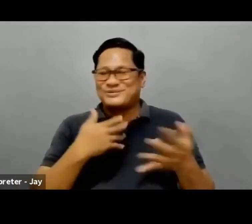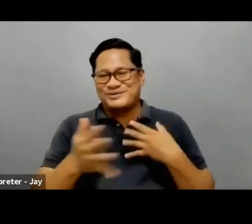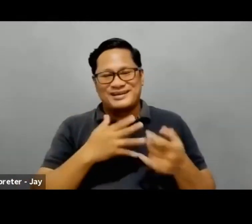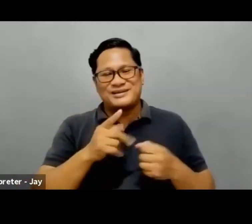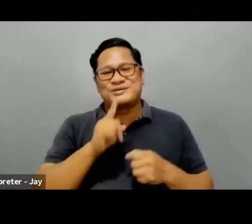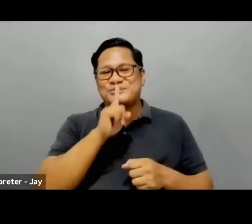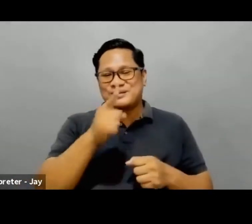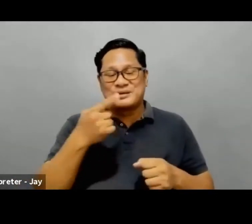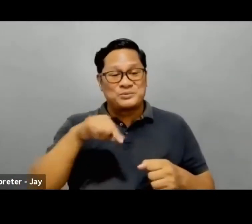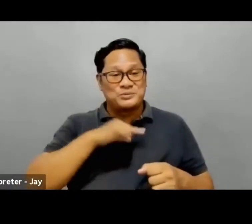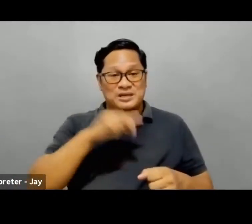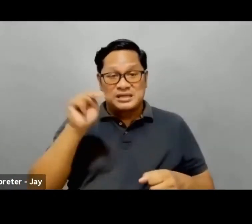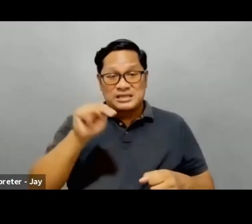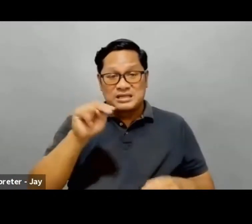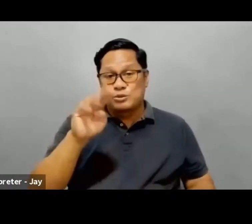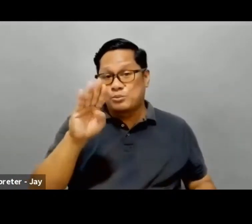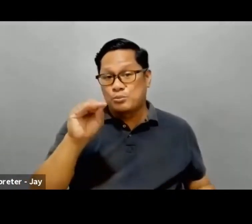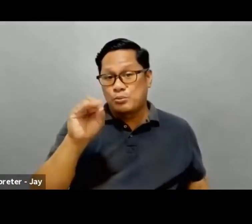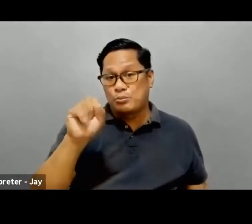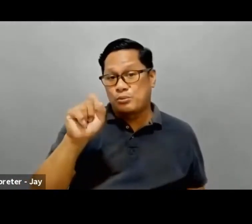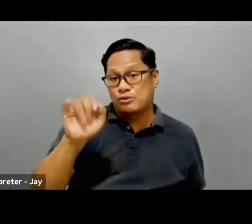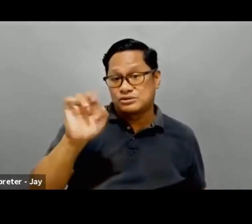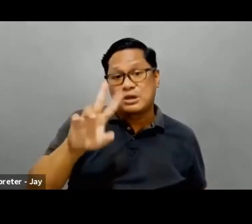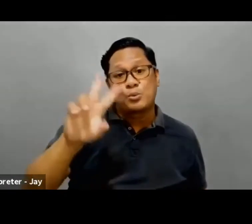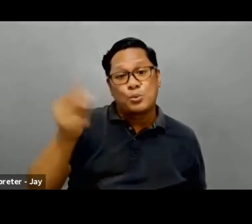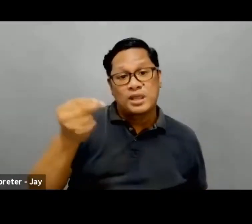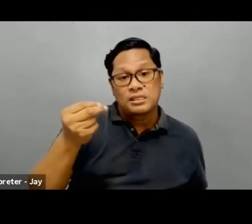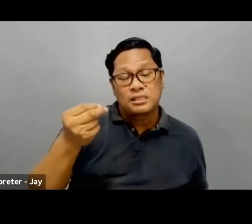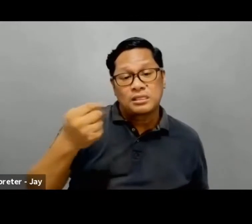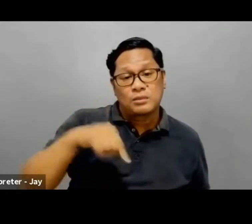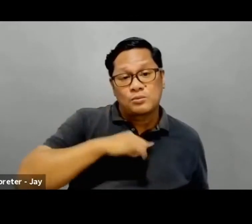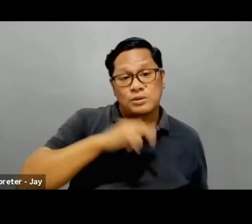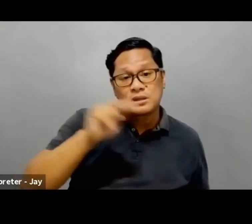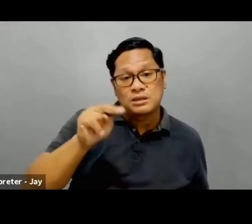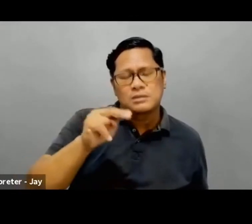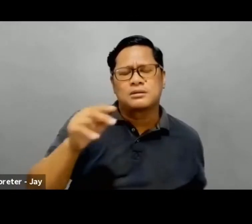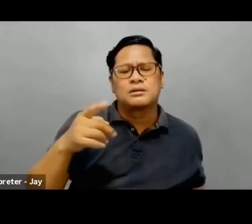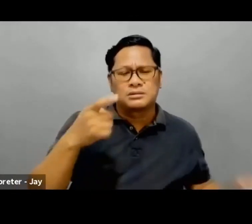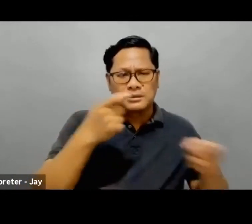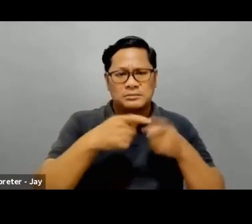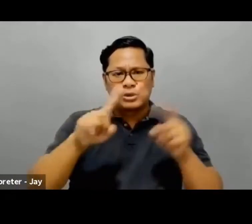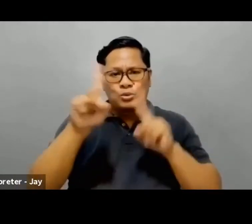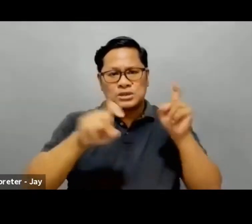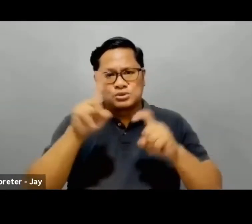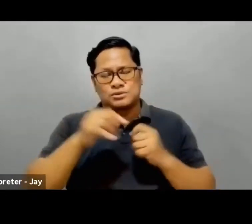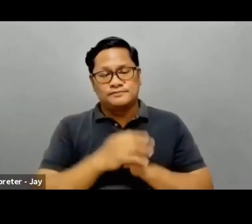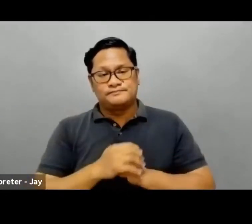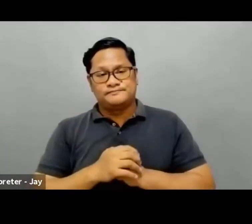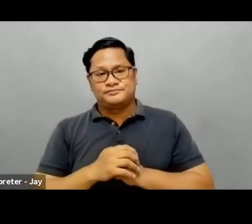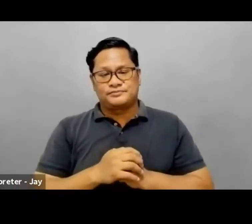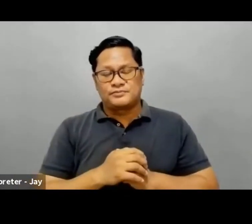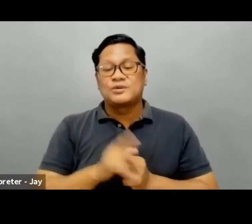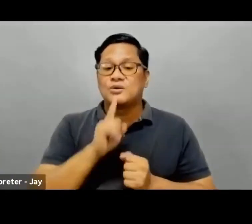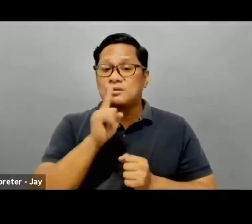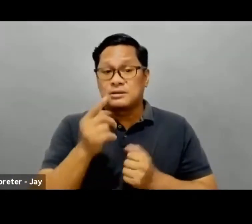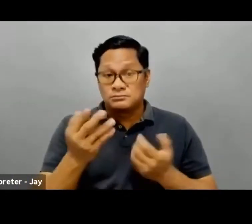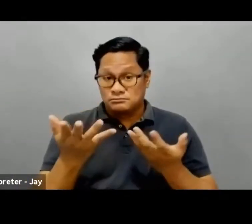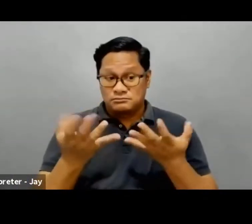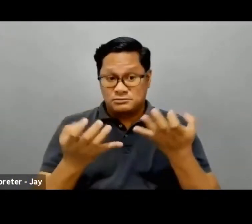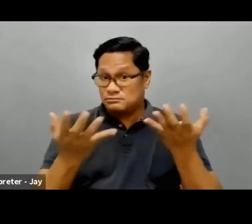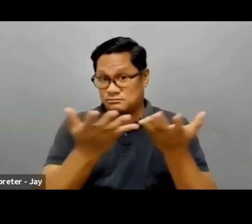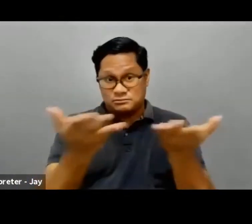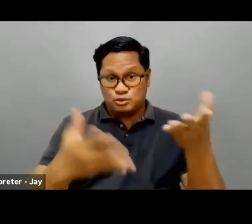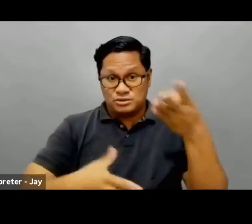need boosters? Well, we still don't know, right? That's the big question as well. Again, may dagdag ba kayo, mga